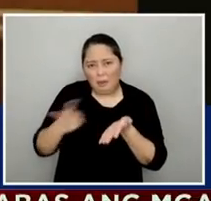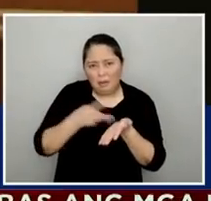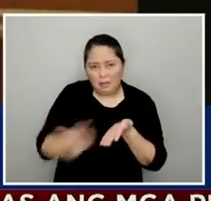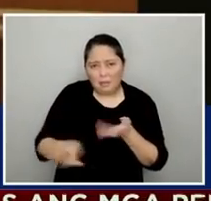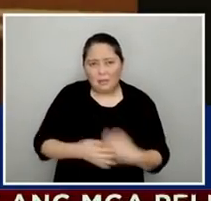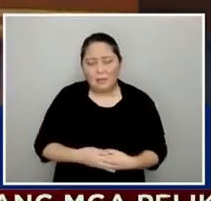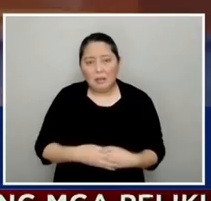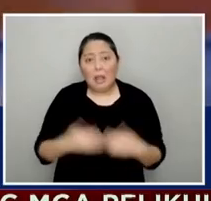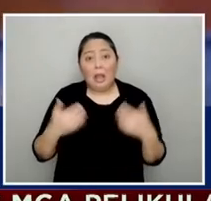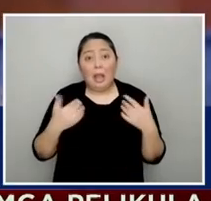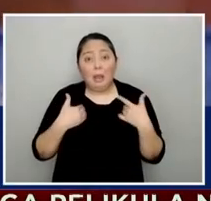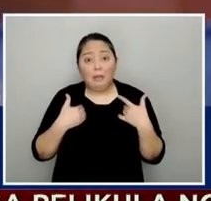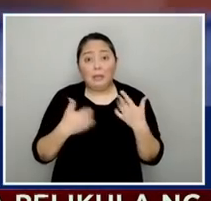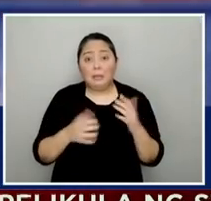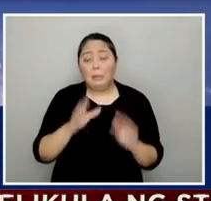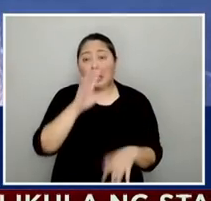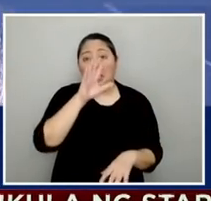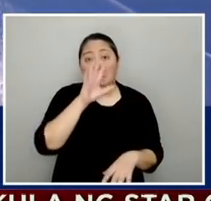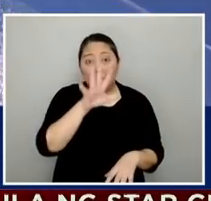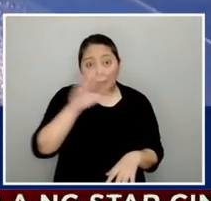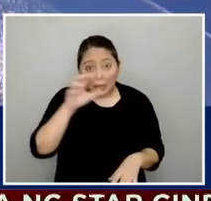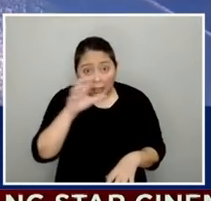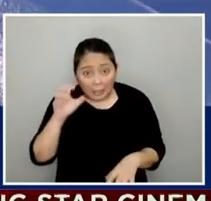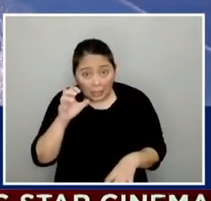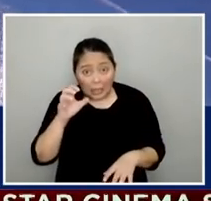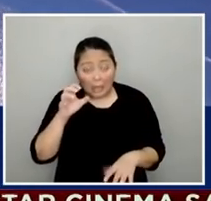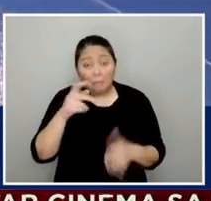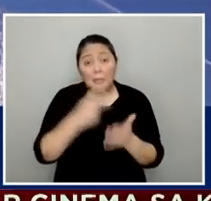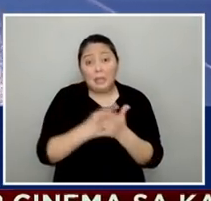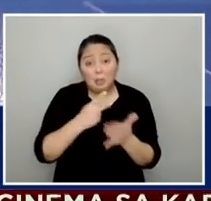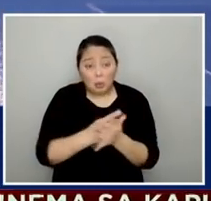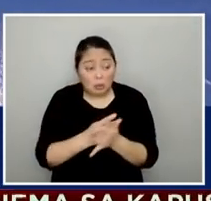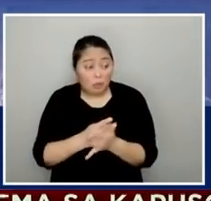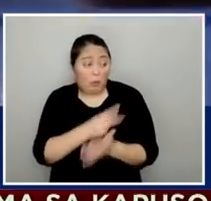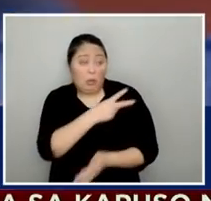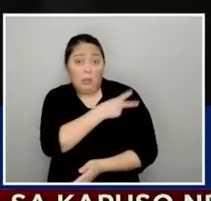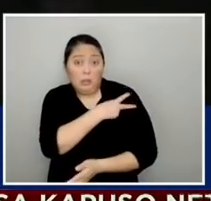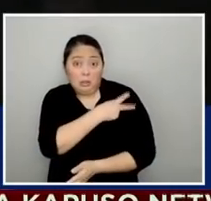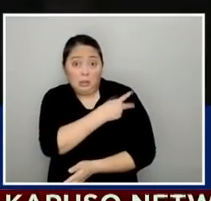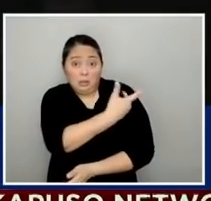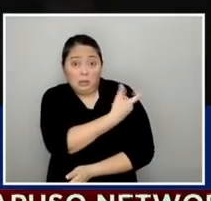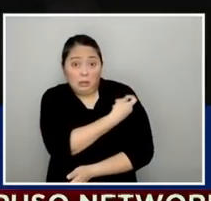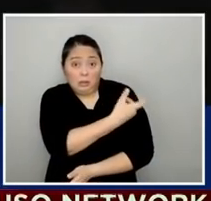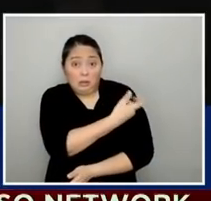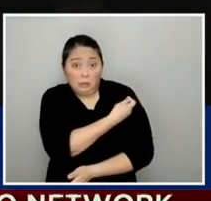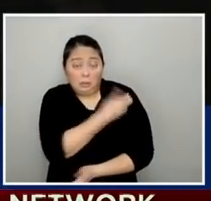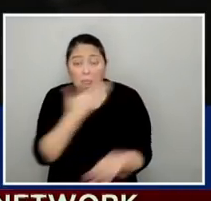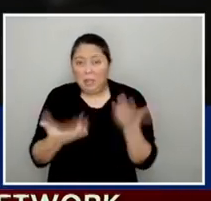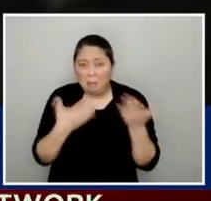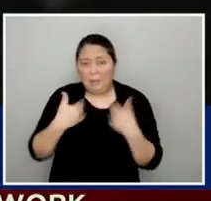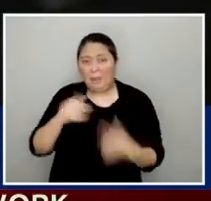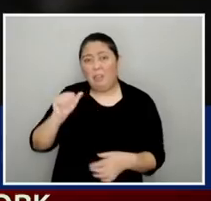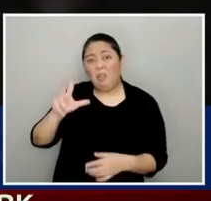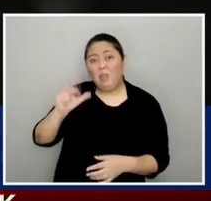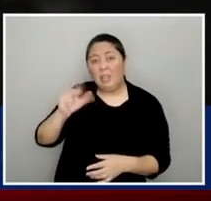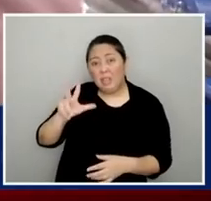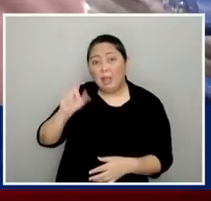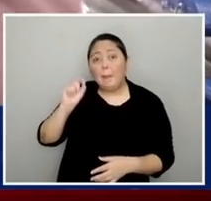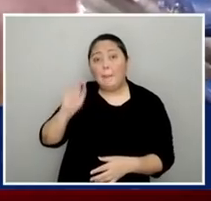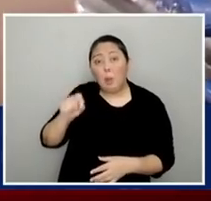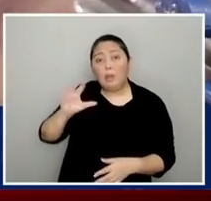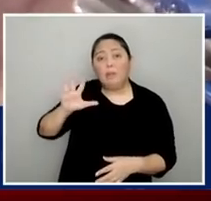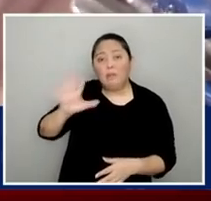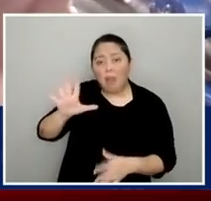kada dose na lang, tinatayang 13.5 billion pesos ang posibleng masayang kung ma-expire ang 27 million